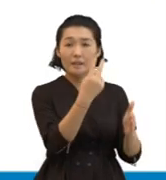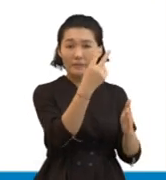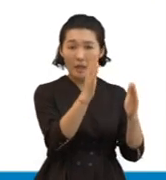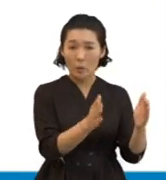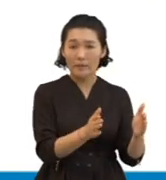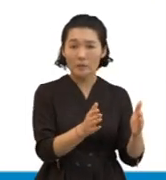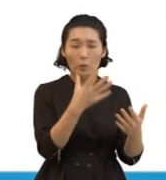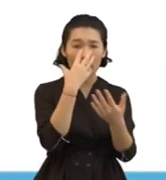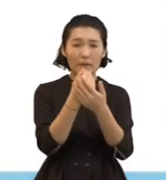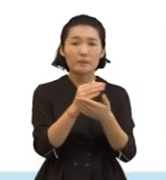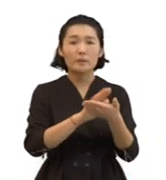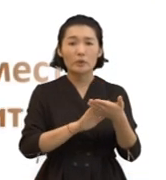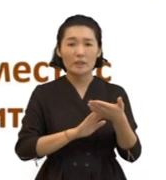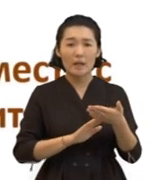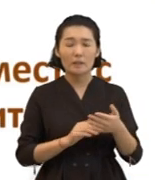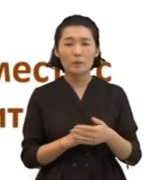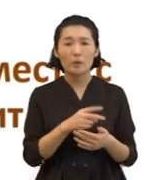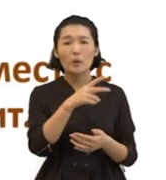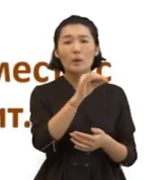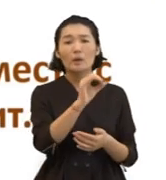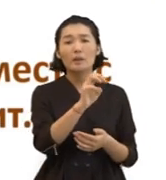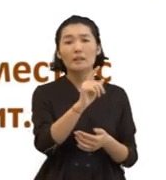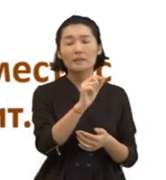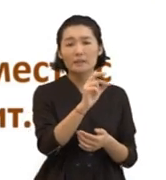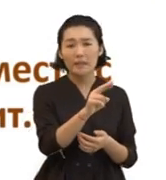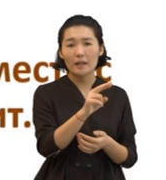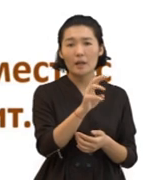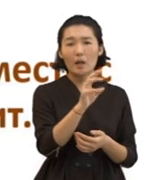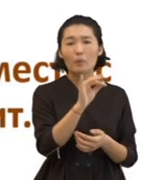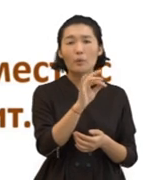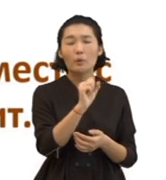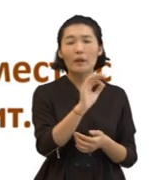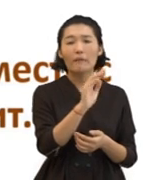свою тетрадку листья муравьи